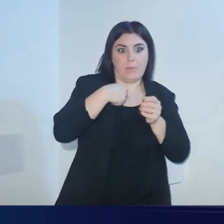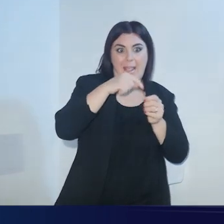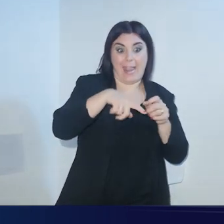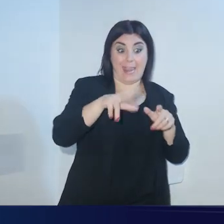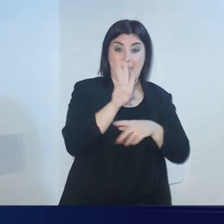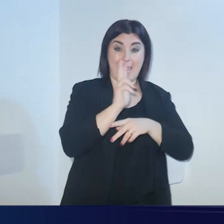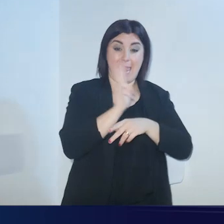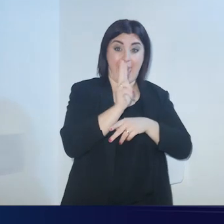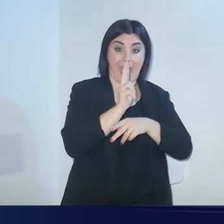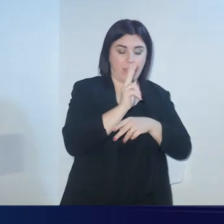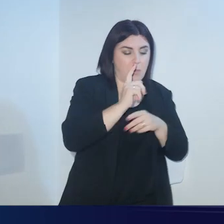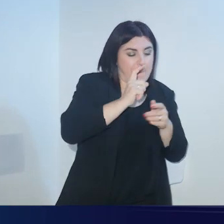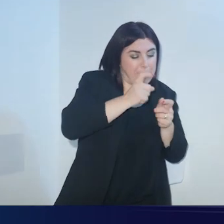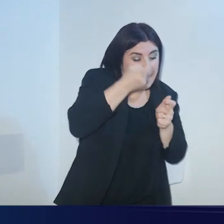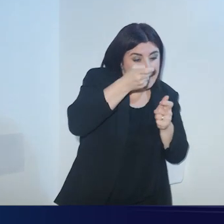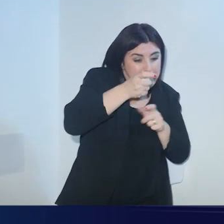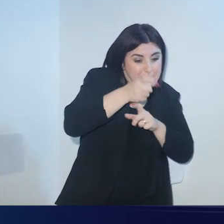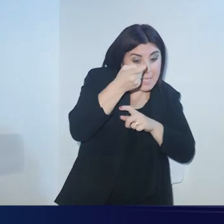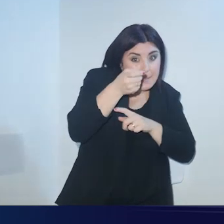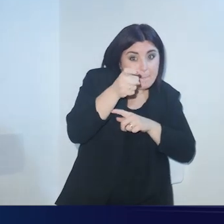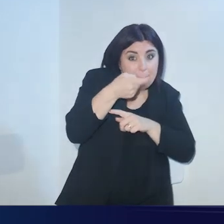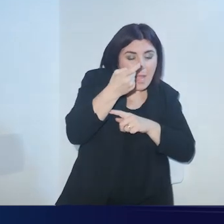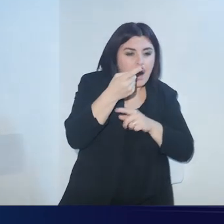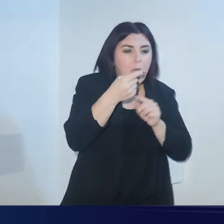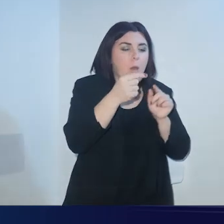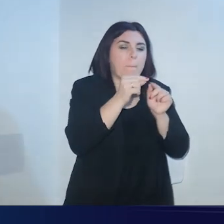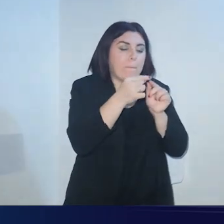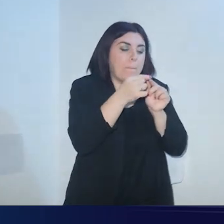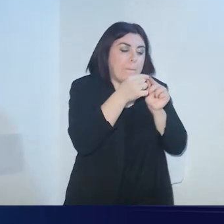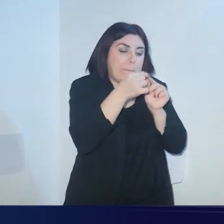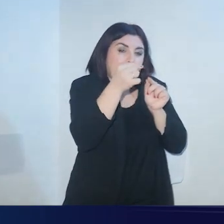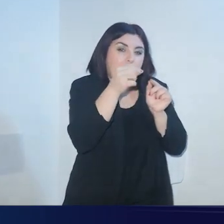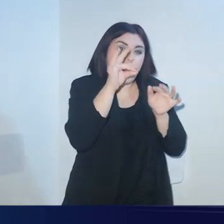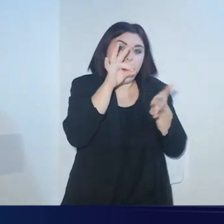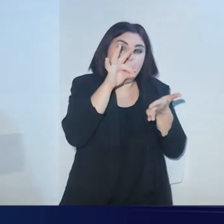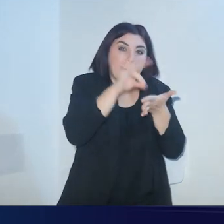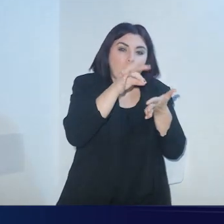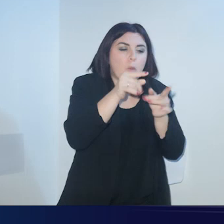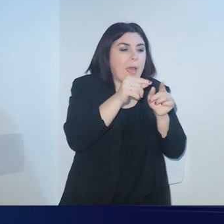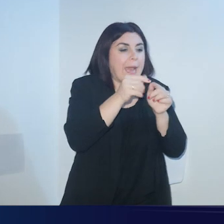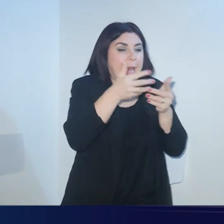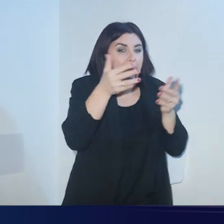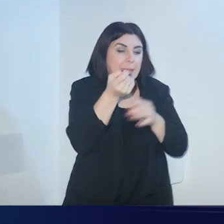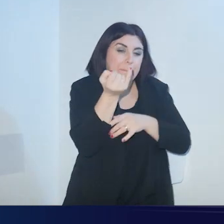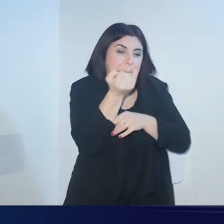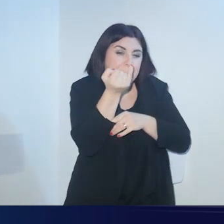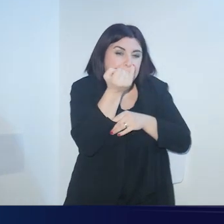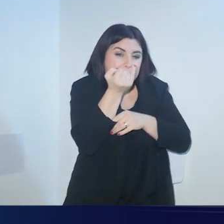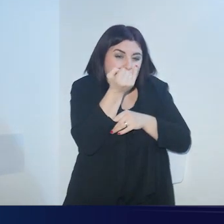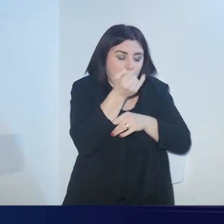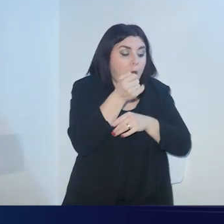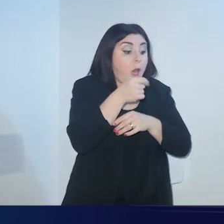sezioni di legno, grandi quanto la punta di uno spillo, e le osserviamo quindi